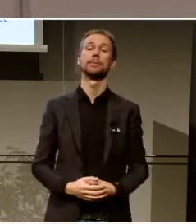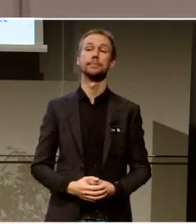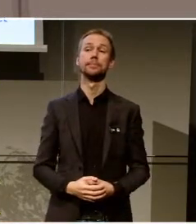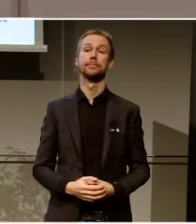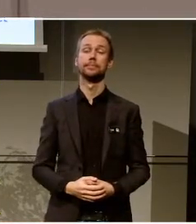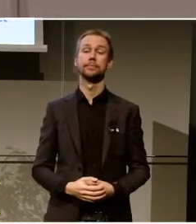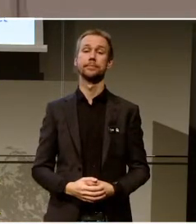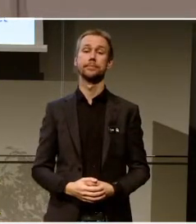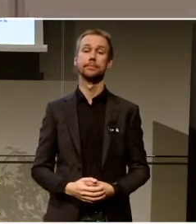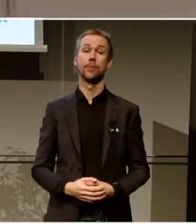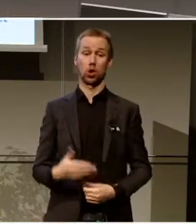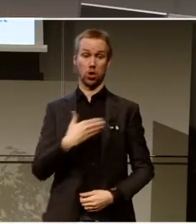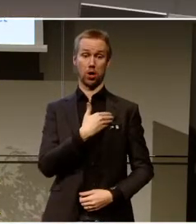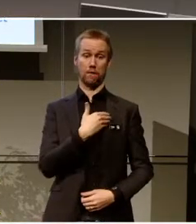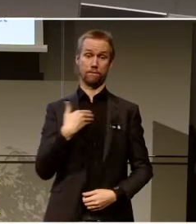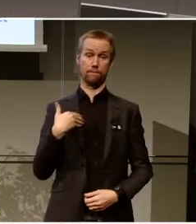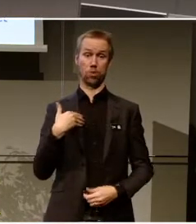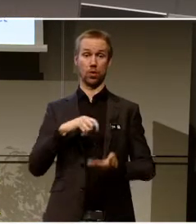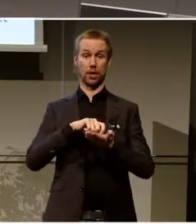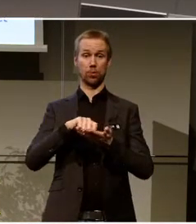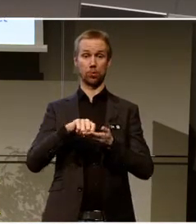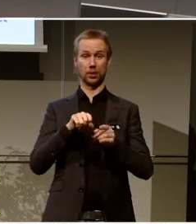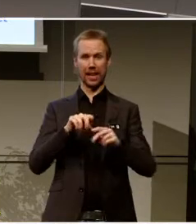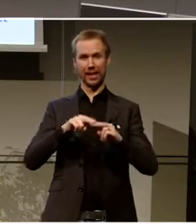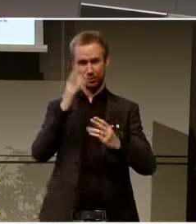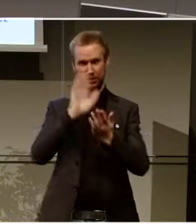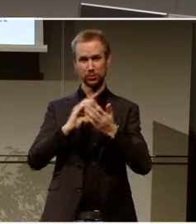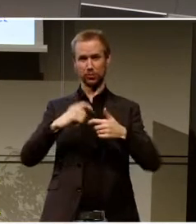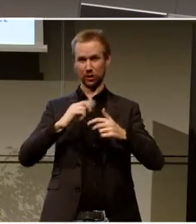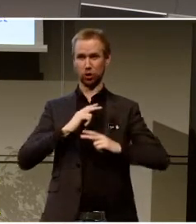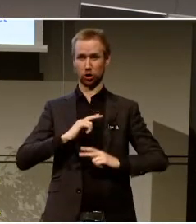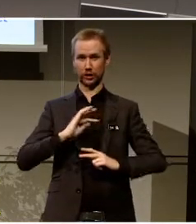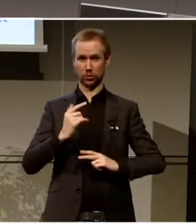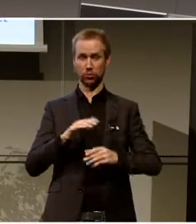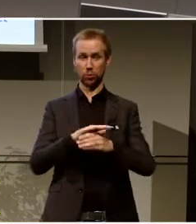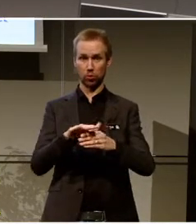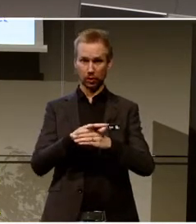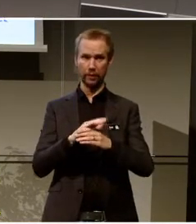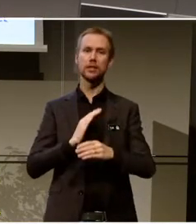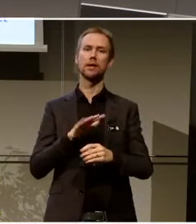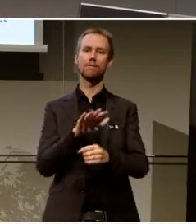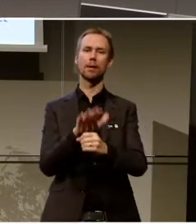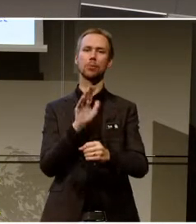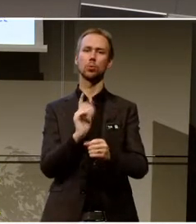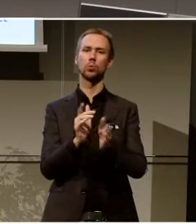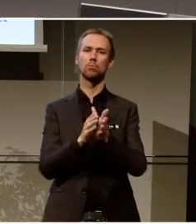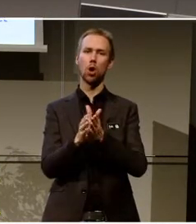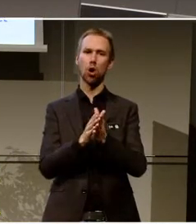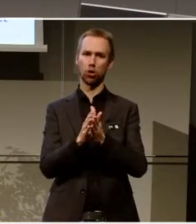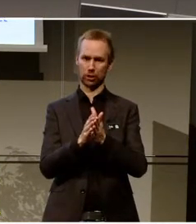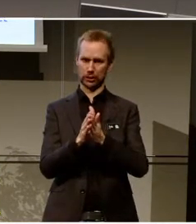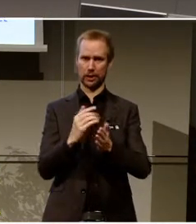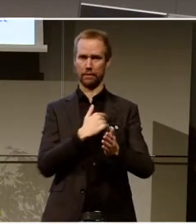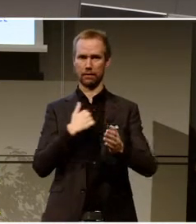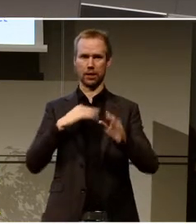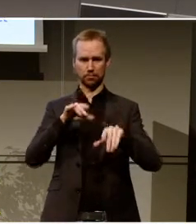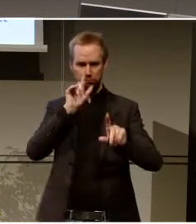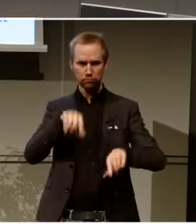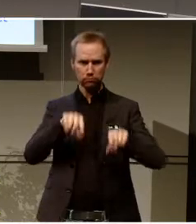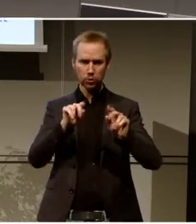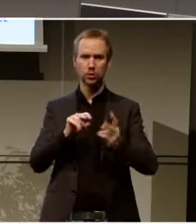I vår rapport eller lägesbild för trygghet så är det 15 stycken utmaningar som vi har identifierat och skriver om. Jag tänker